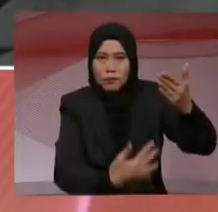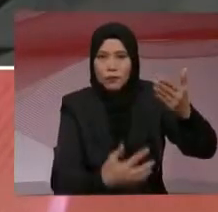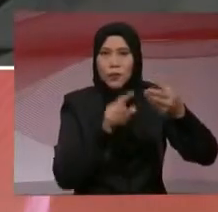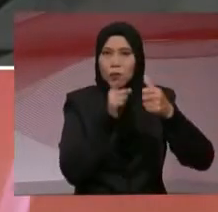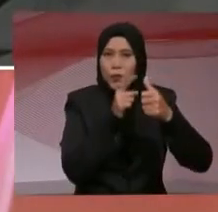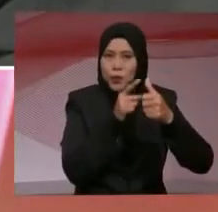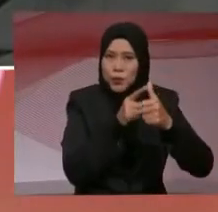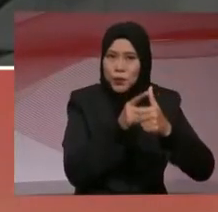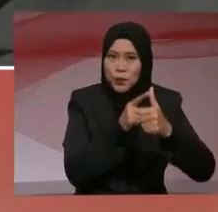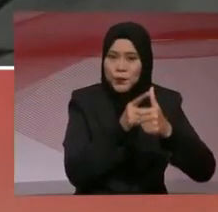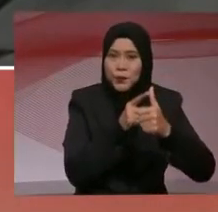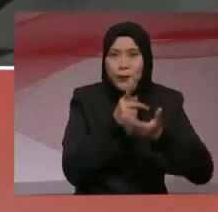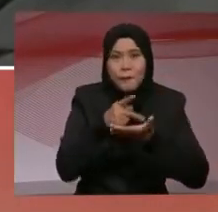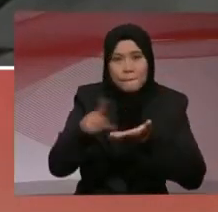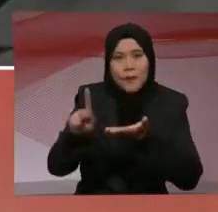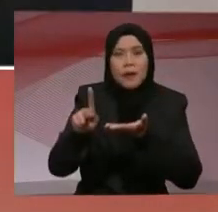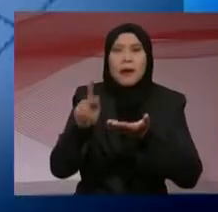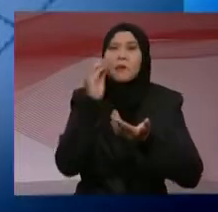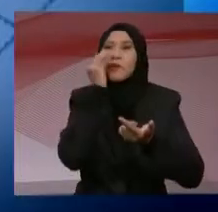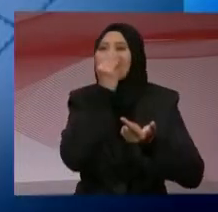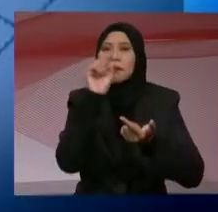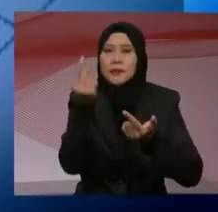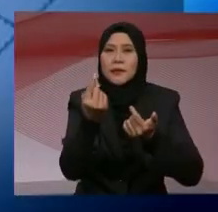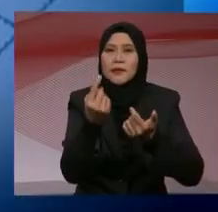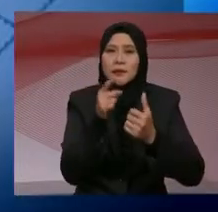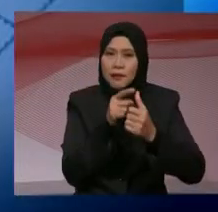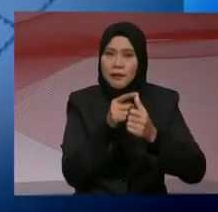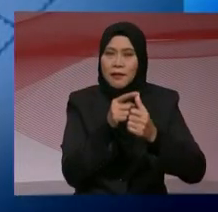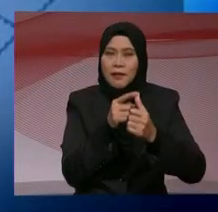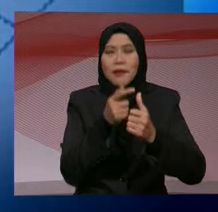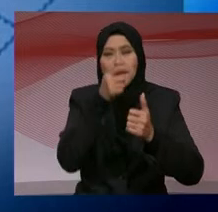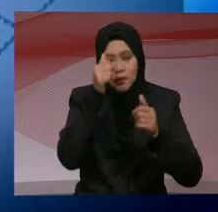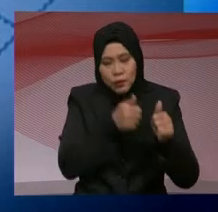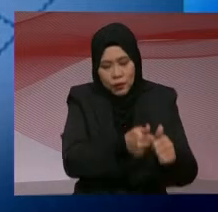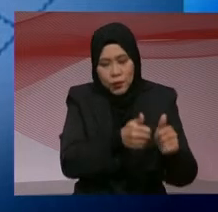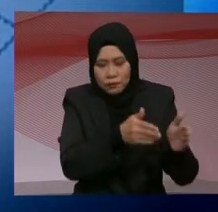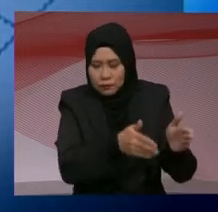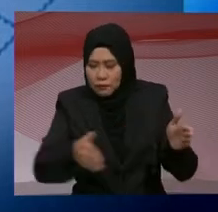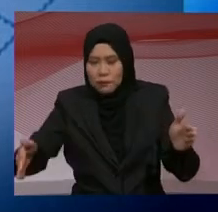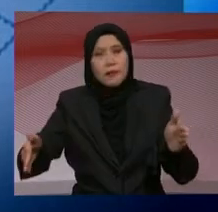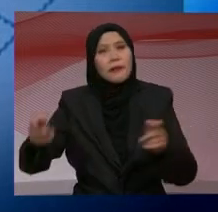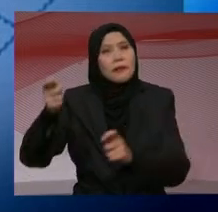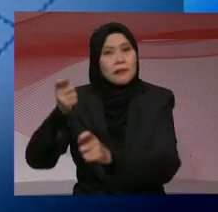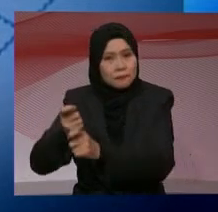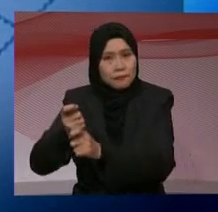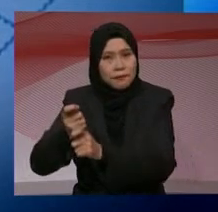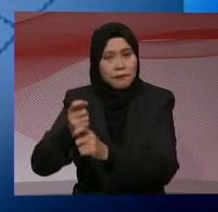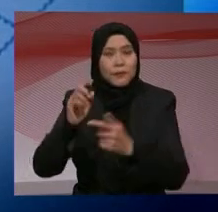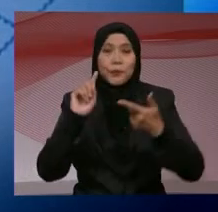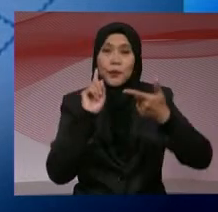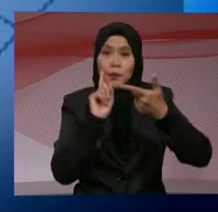1. Membayar faedah sahaja untuk suatu jangka masa yang ditetapkan, atau